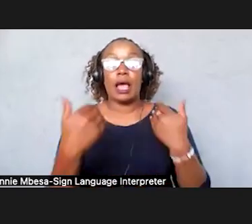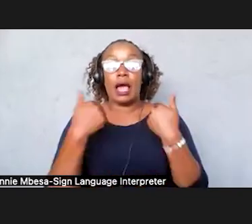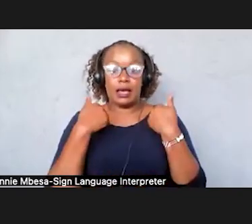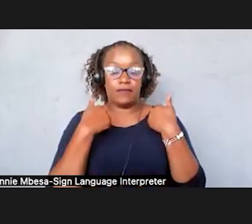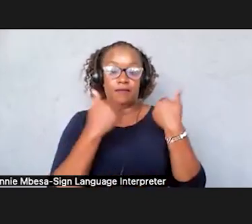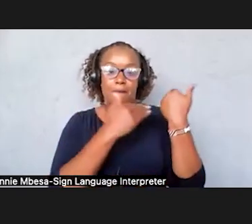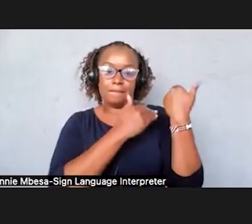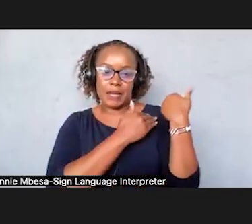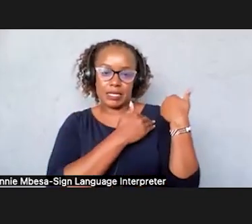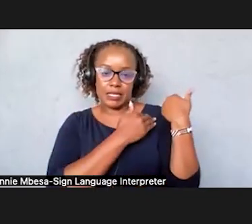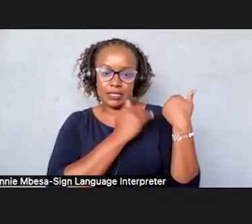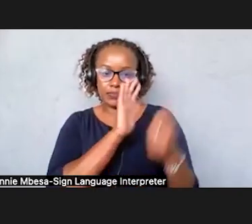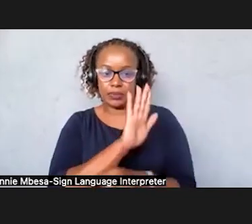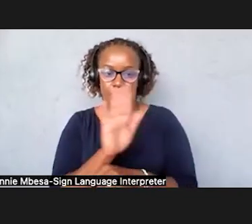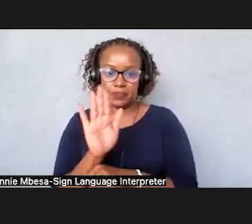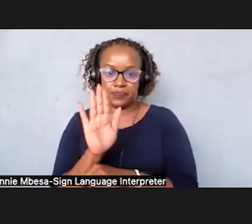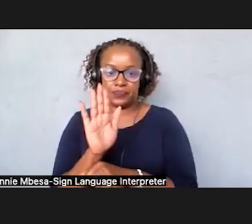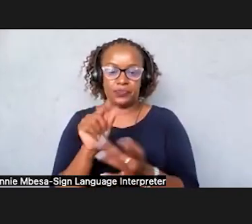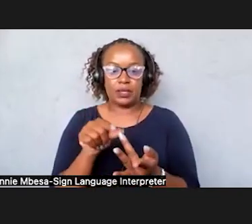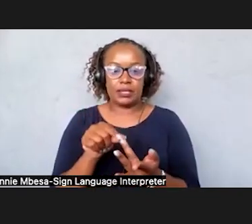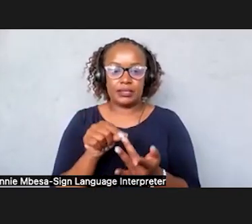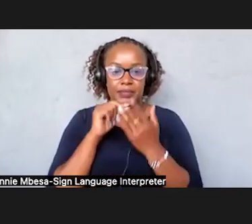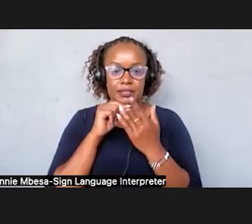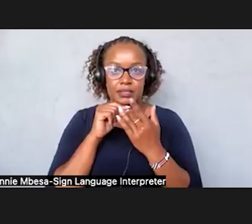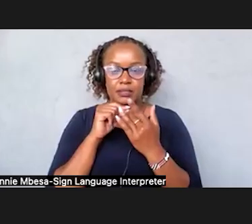ፕሮክላሜሽን especially 1263 ህዝባር Proclamation